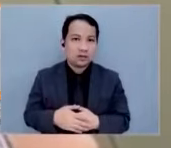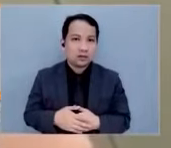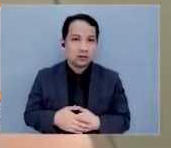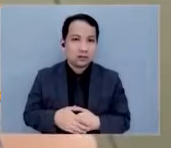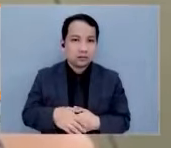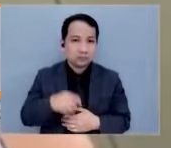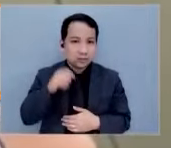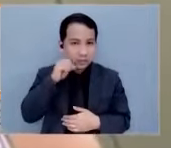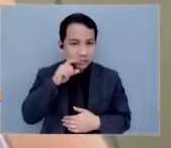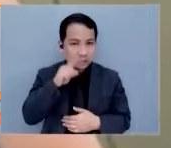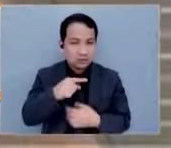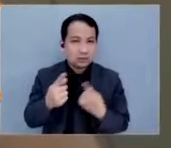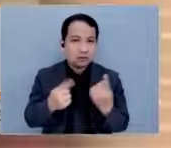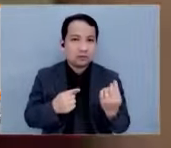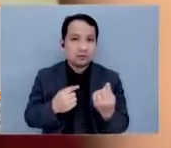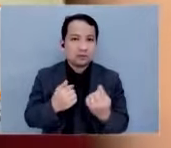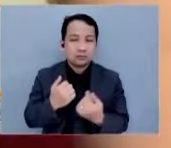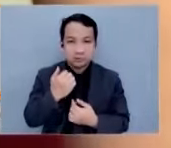na nagawa ko yun.